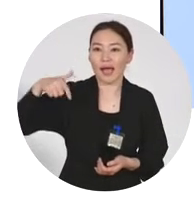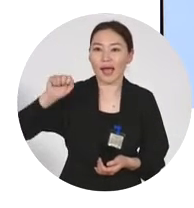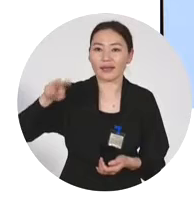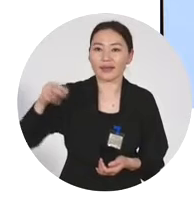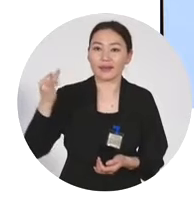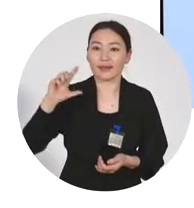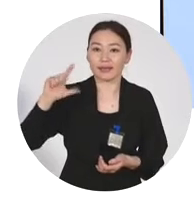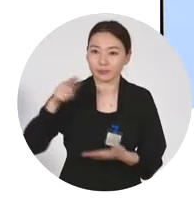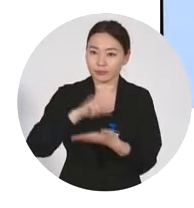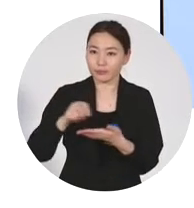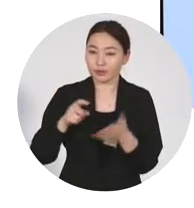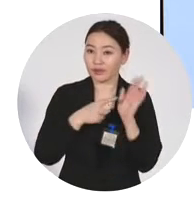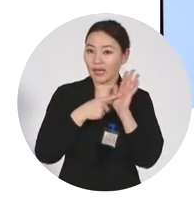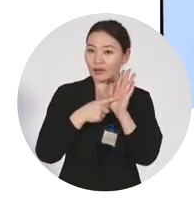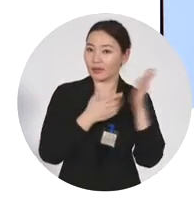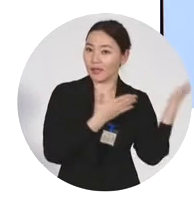үзүүлье.